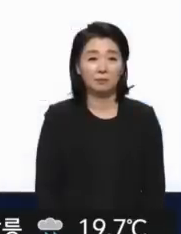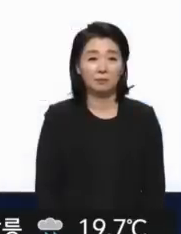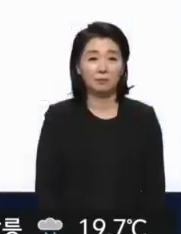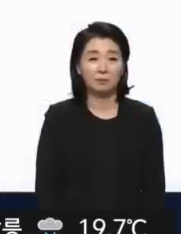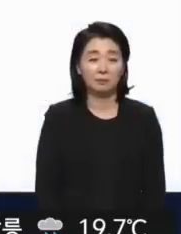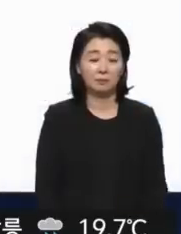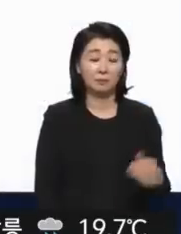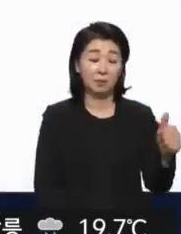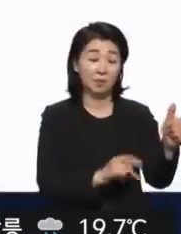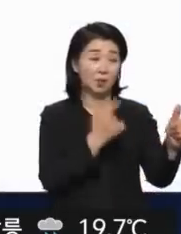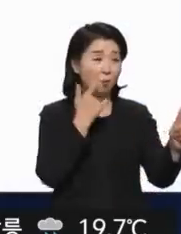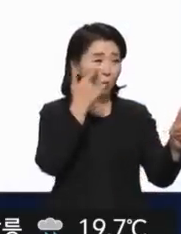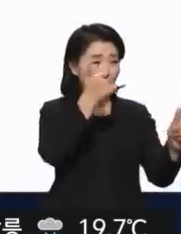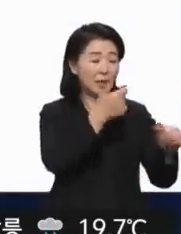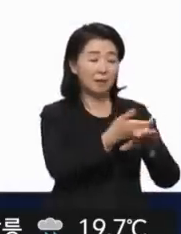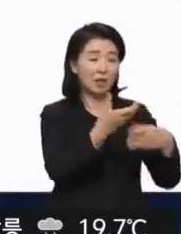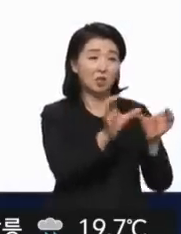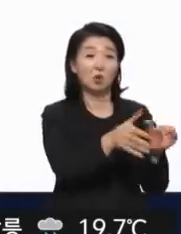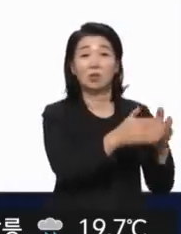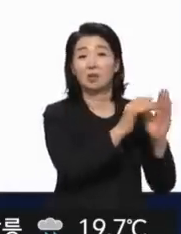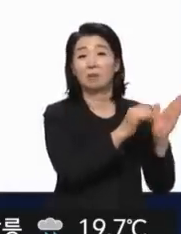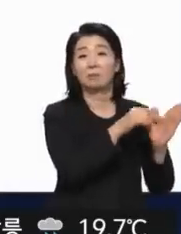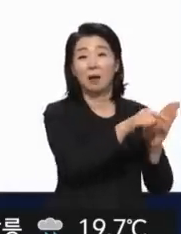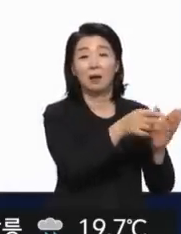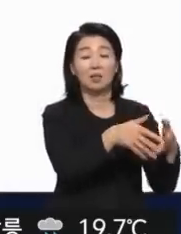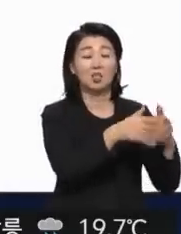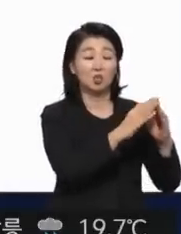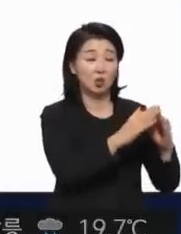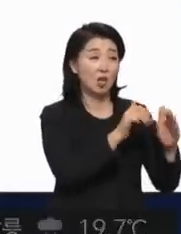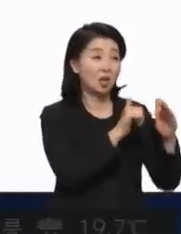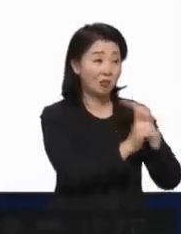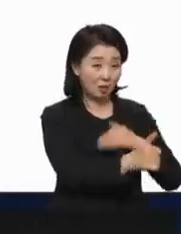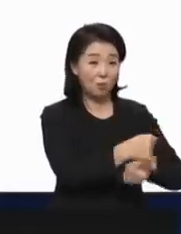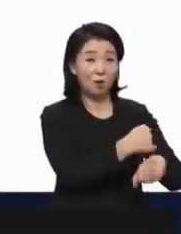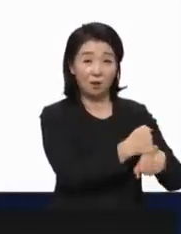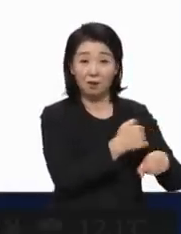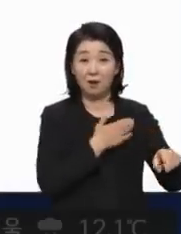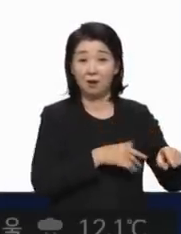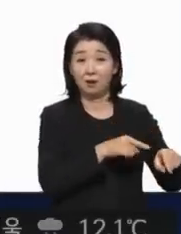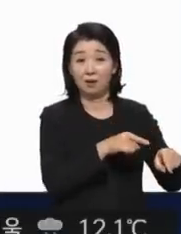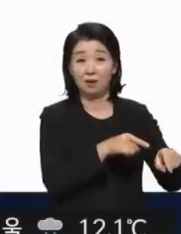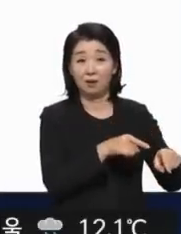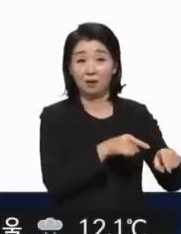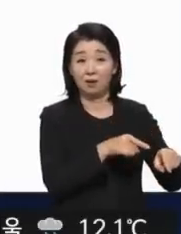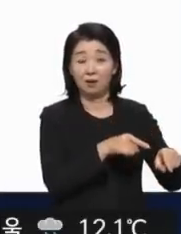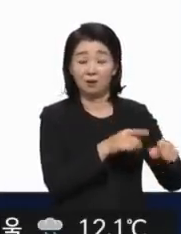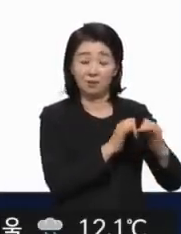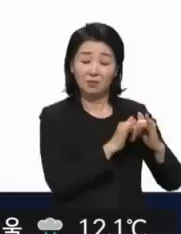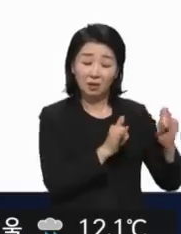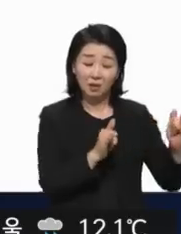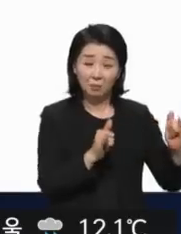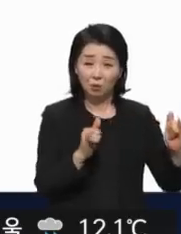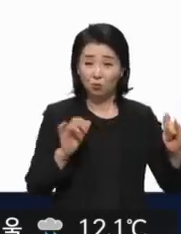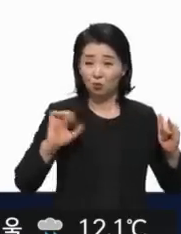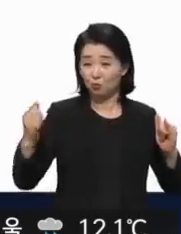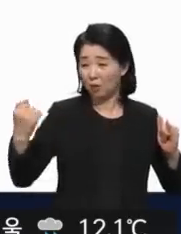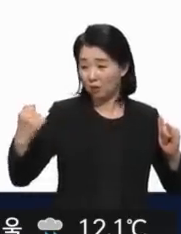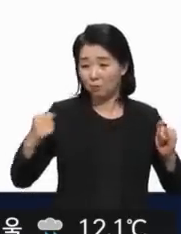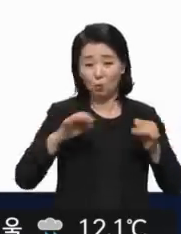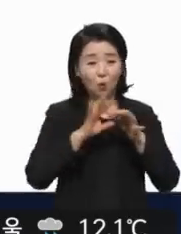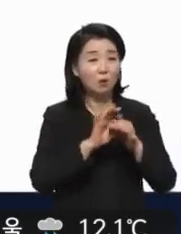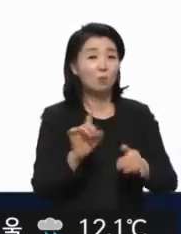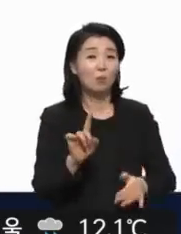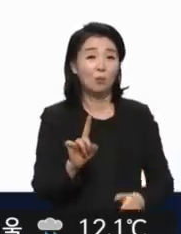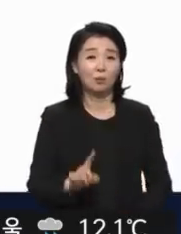전 목사는 다른 정당을 창당하여 그 정당을 실제 대표하는 것으로 알려져 있는데 그런 사람이 우리 당과 무슨 관계가